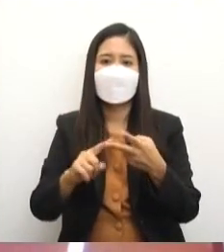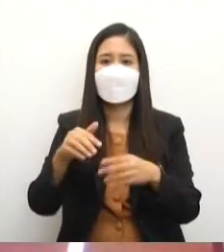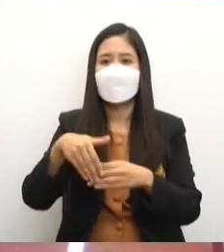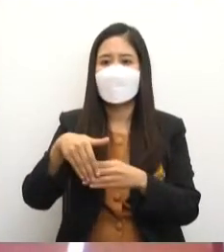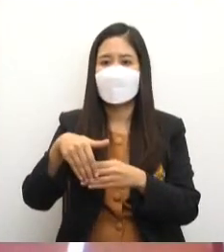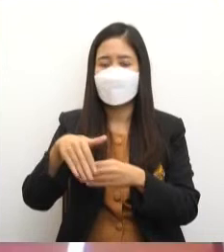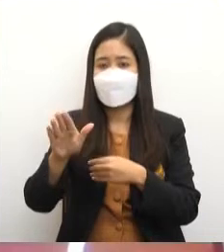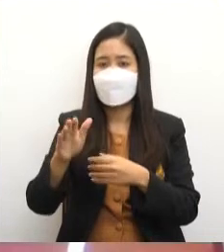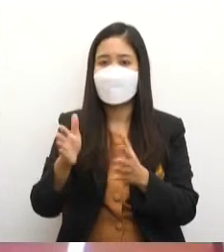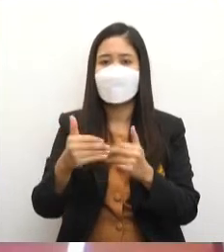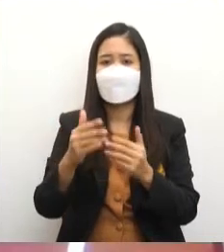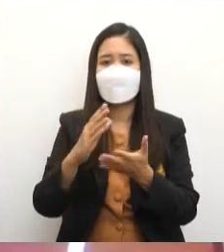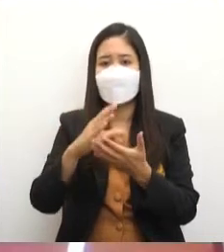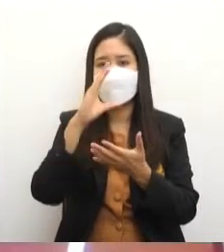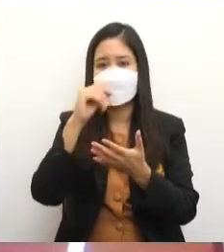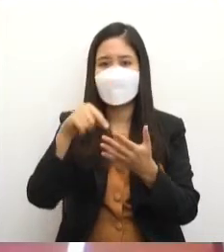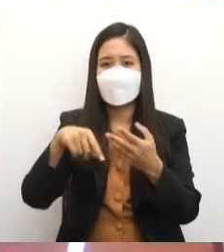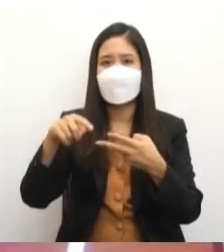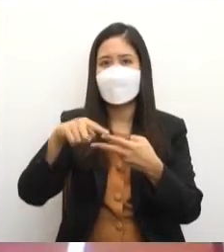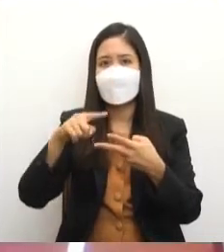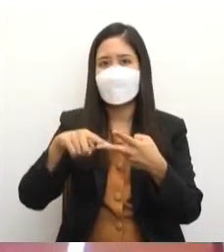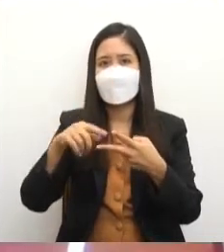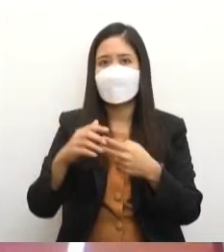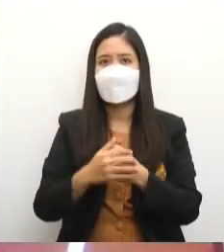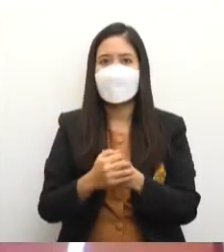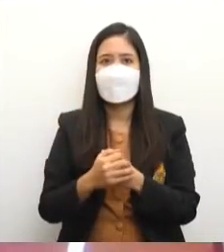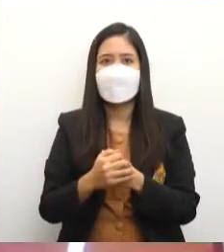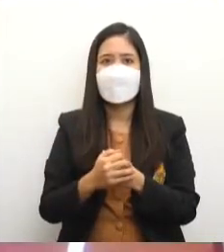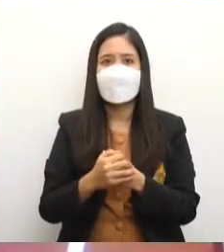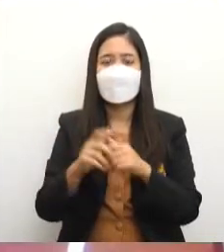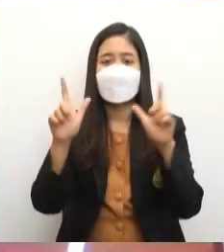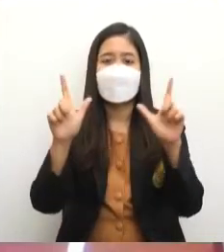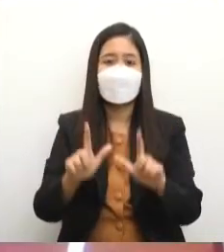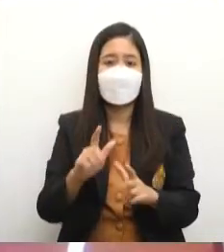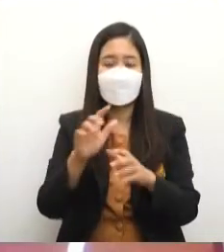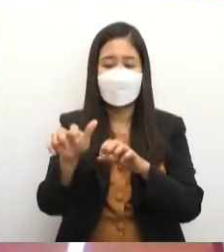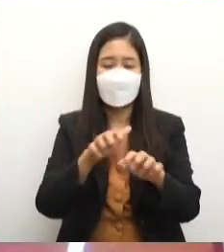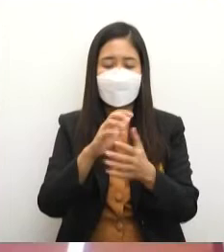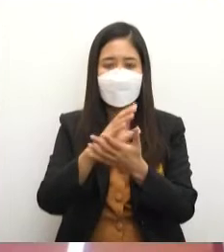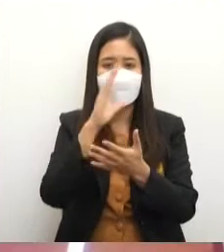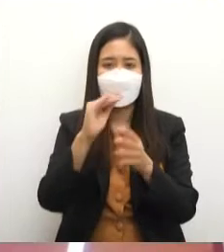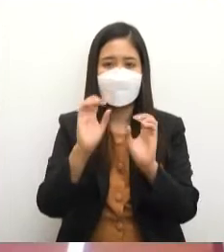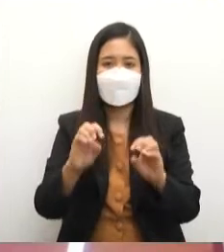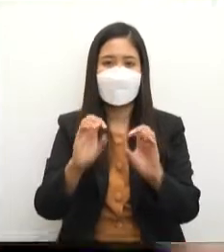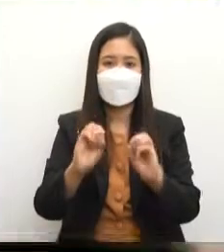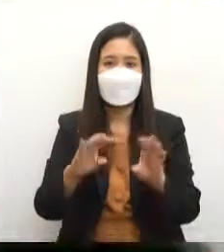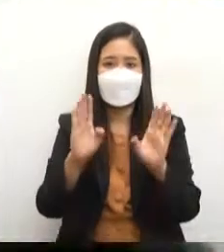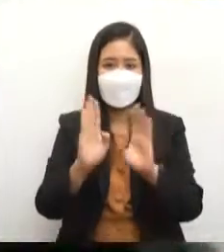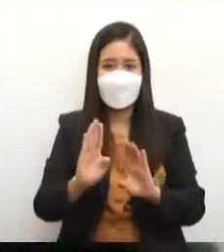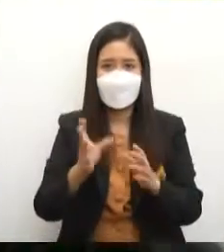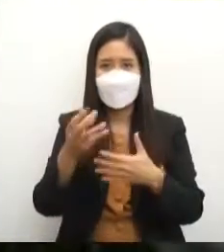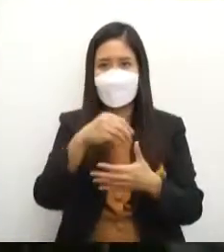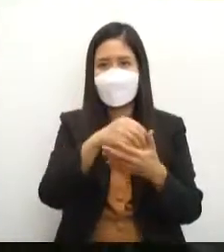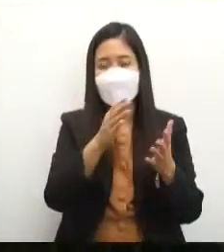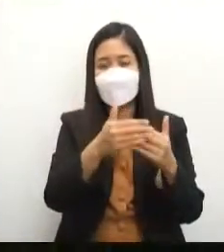อนในนอกห้องเรียนนะคะหรือเรียกว่า out class นะคะซึ่งลักษณะของการจัดการเรียนการสอนเนี่ยในการจัดการเรียนการสอนในห้องเรียนเนี่ยก็